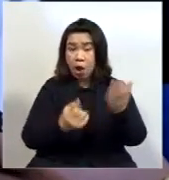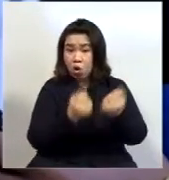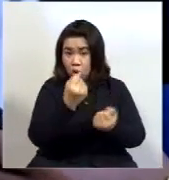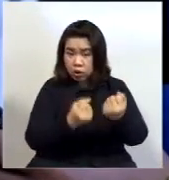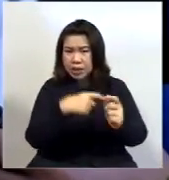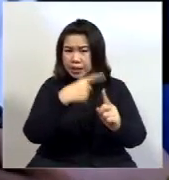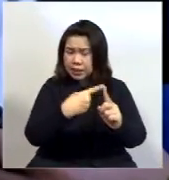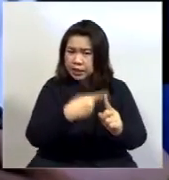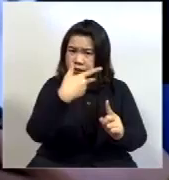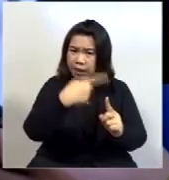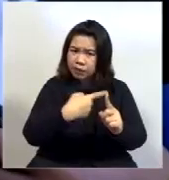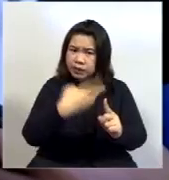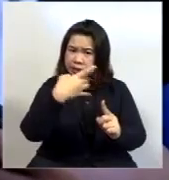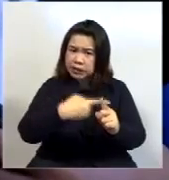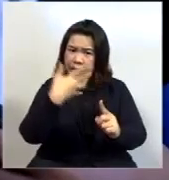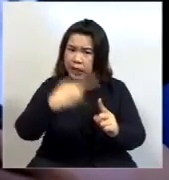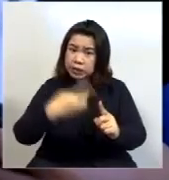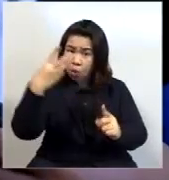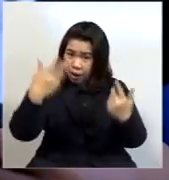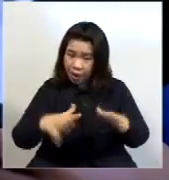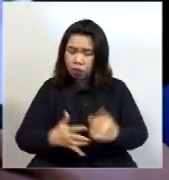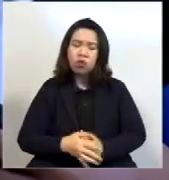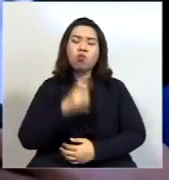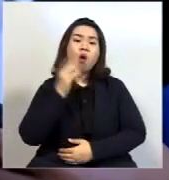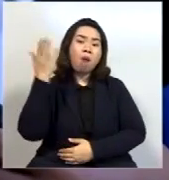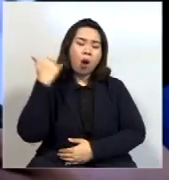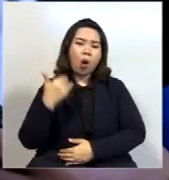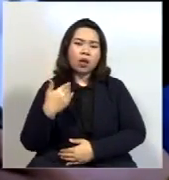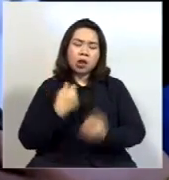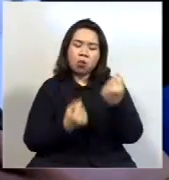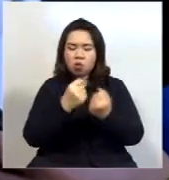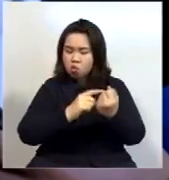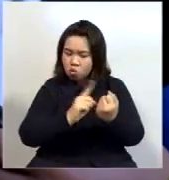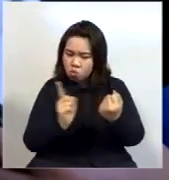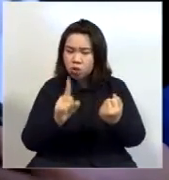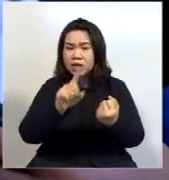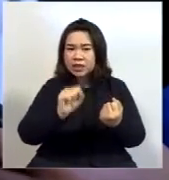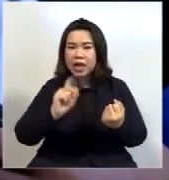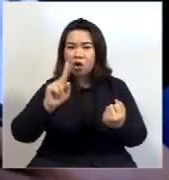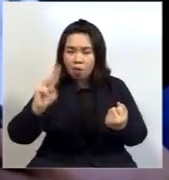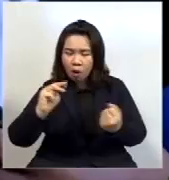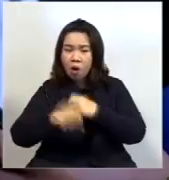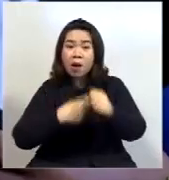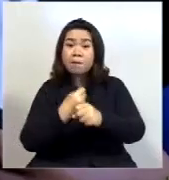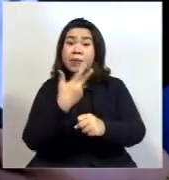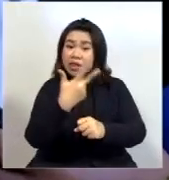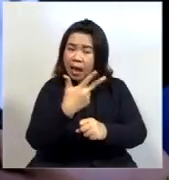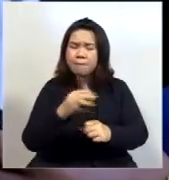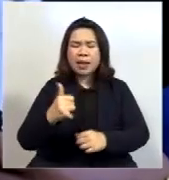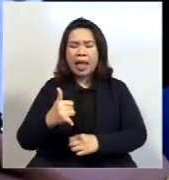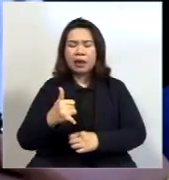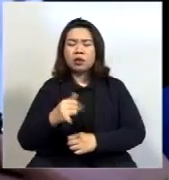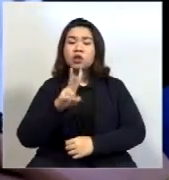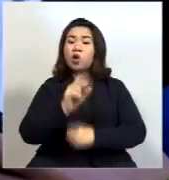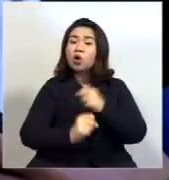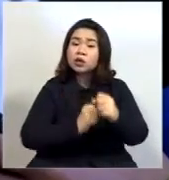5, 6เดือนเนี่ยคุณมีอะไรเพิ่มเติมให้เขาเช่นเดิมทีคุณมีแสนกิโลเซอร์วิส3ปีคุณอาจจะกลายเป็น 200,000 โลสัก6